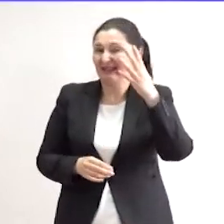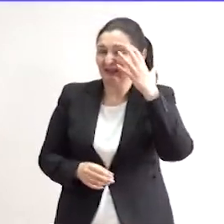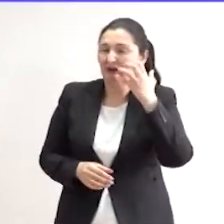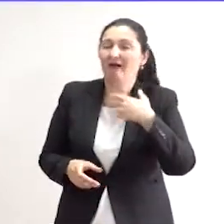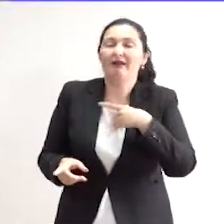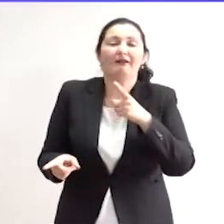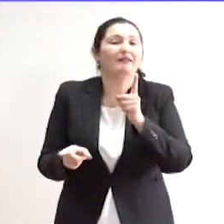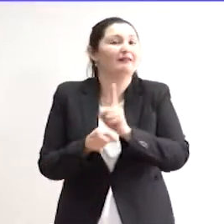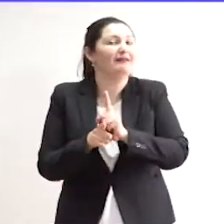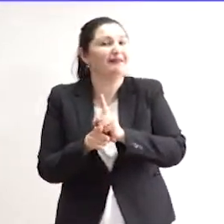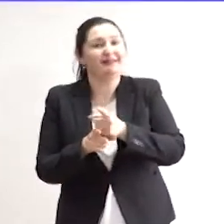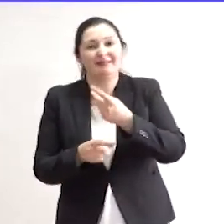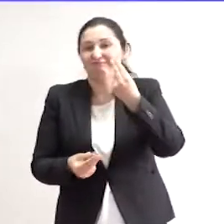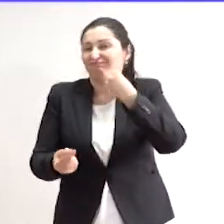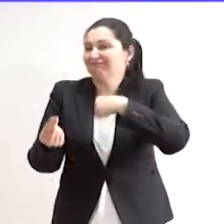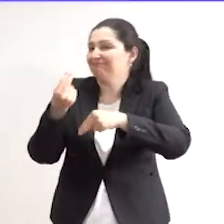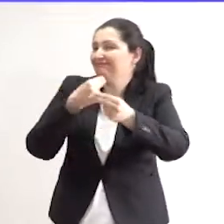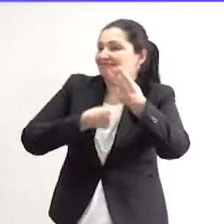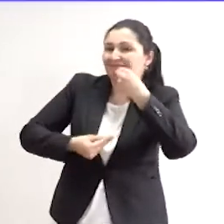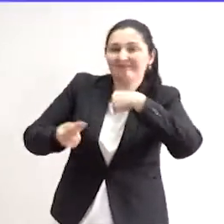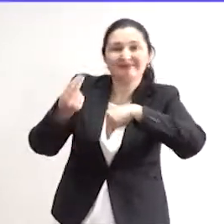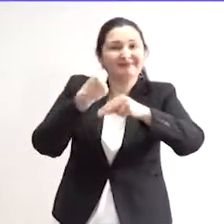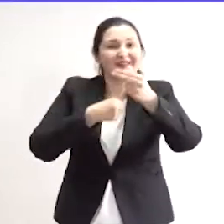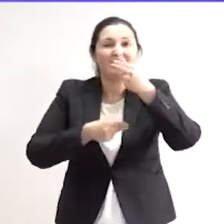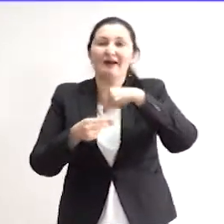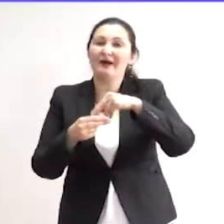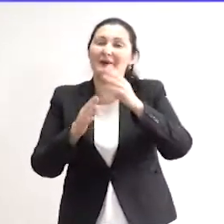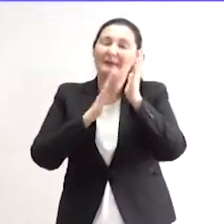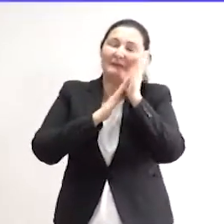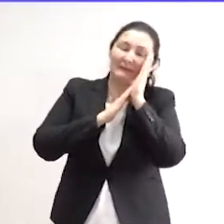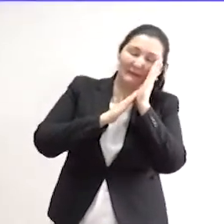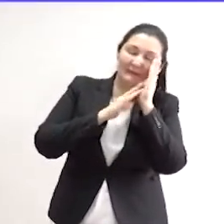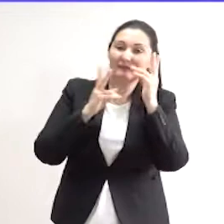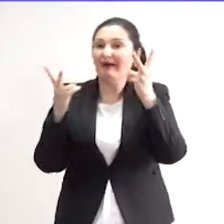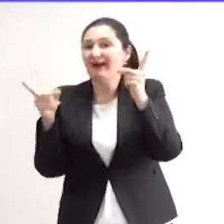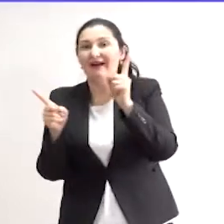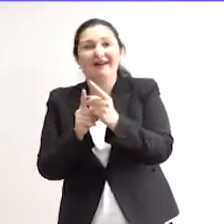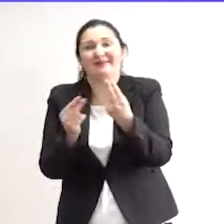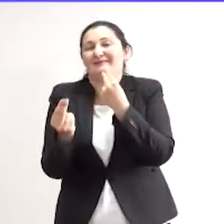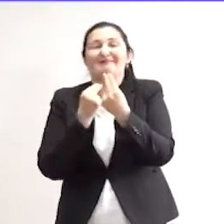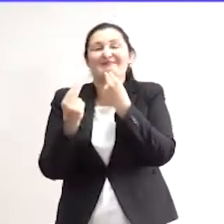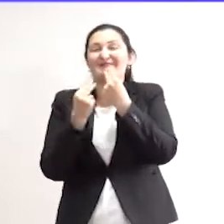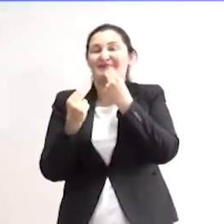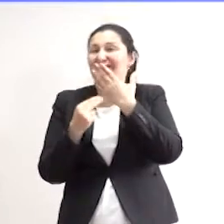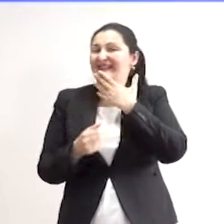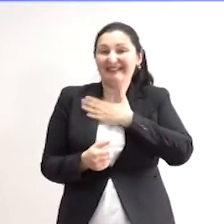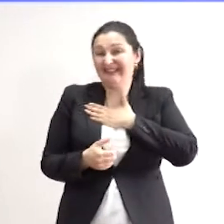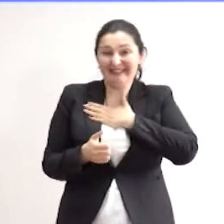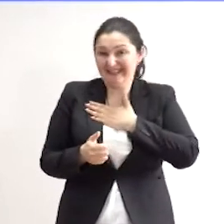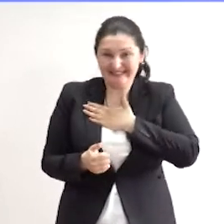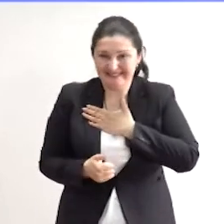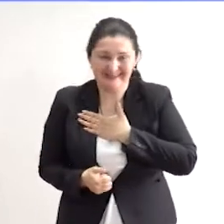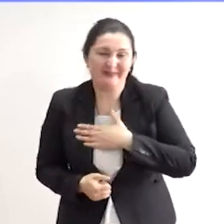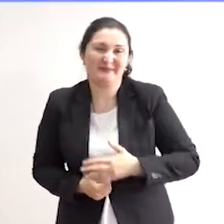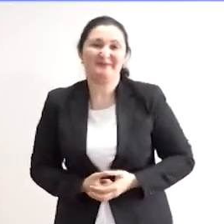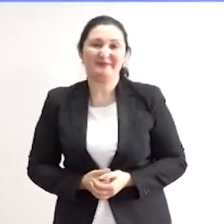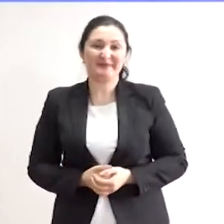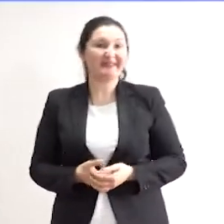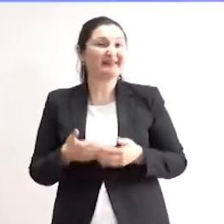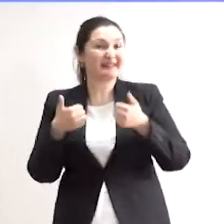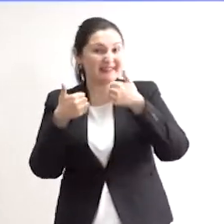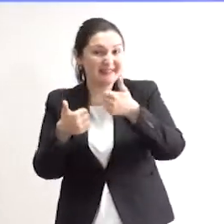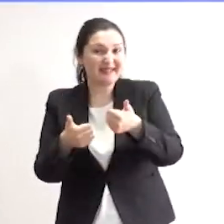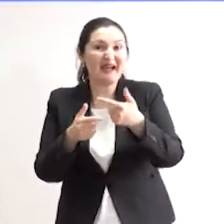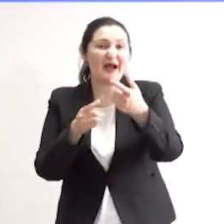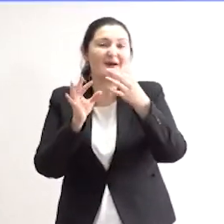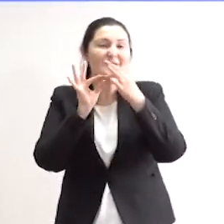در بیداریم هم در خوابم دوست میدارم بله چون که شما میدانید